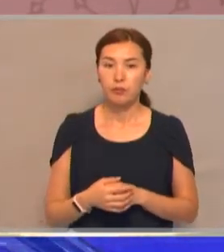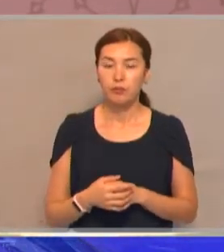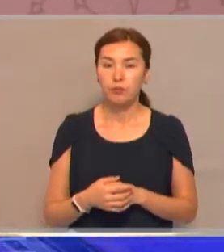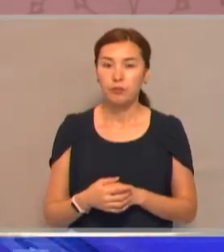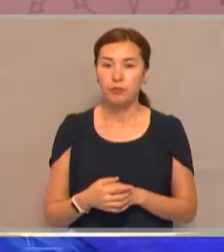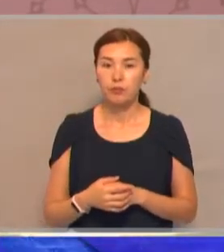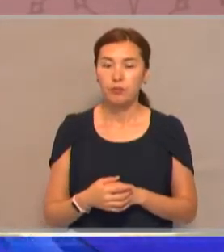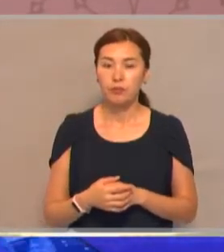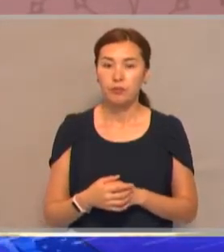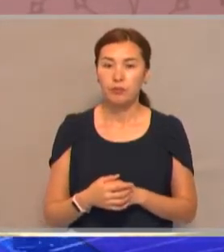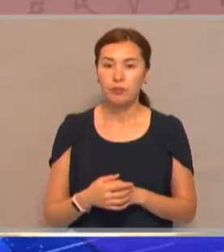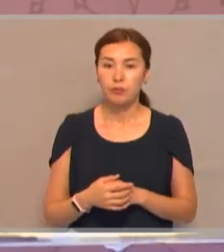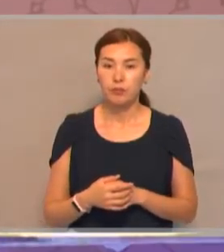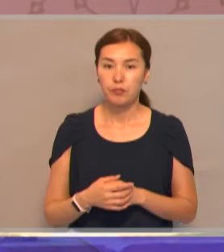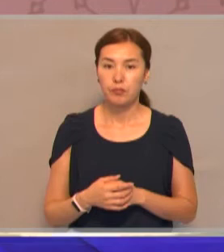Тұра алмасақ не істейміз?